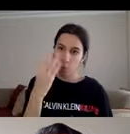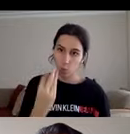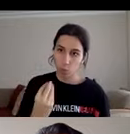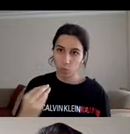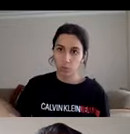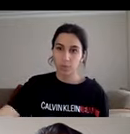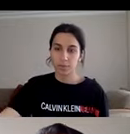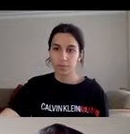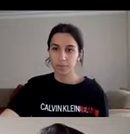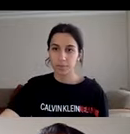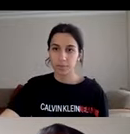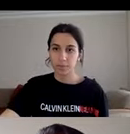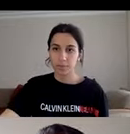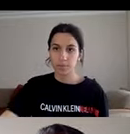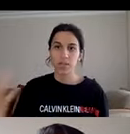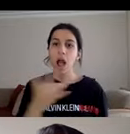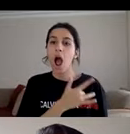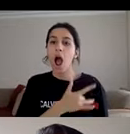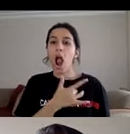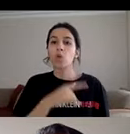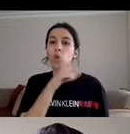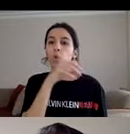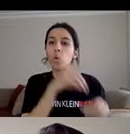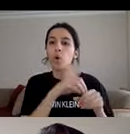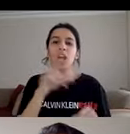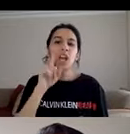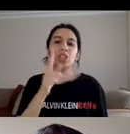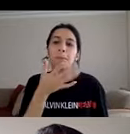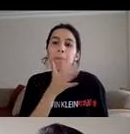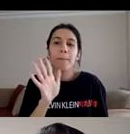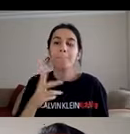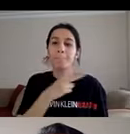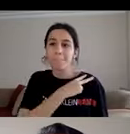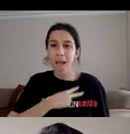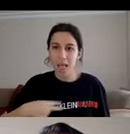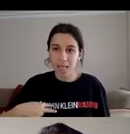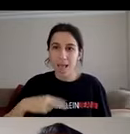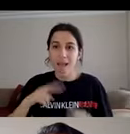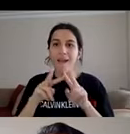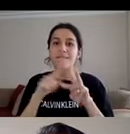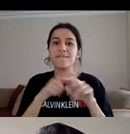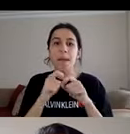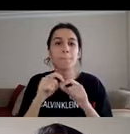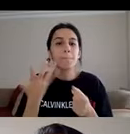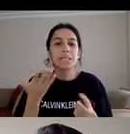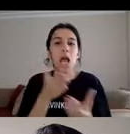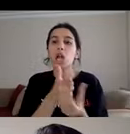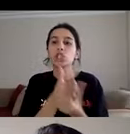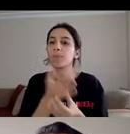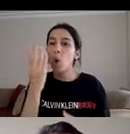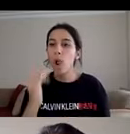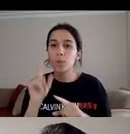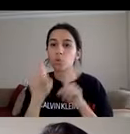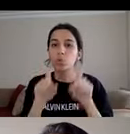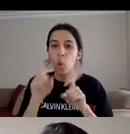işte benim Anadolu'da İngilizce bilmeyen bir belediyenin web sitesinin webmaster'ı nasıl erişilebilir hale getirecek sorusuna bir